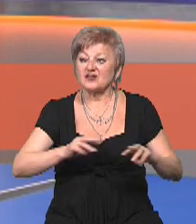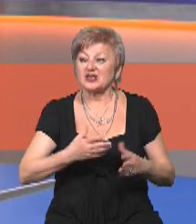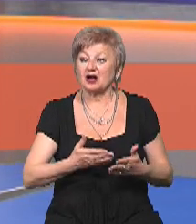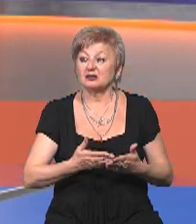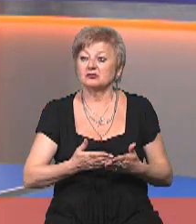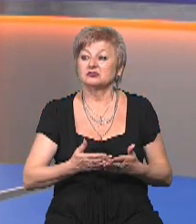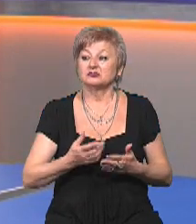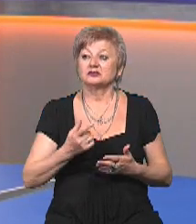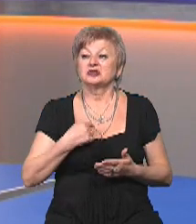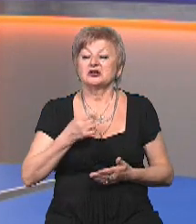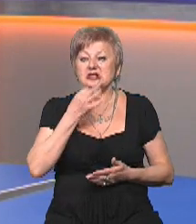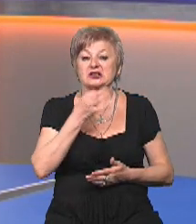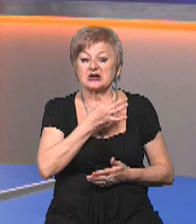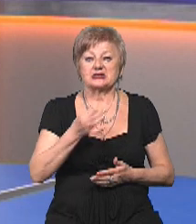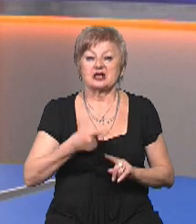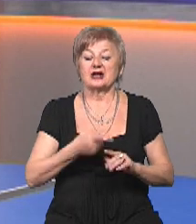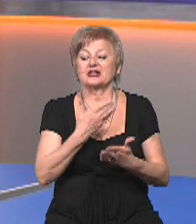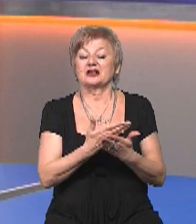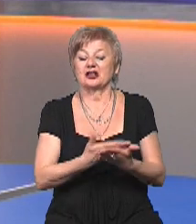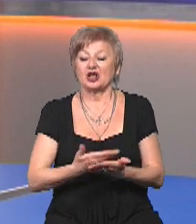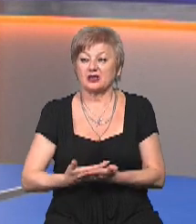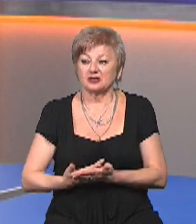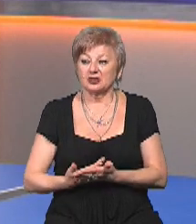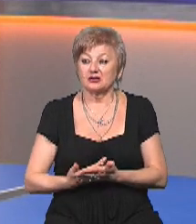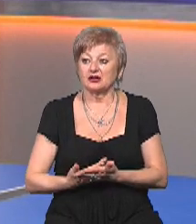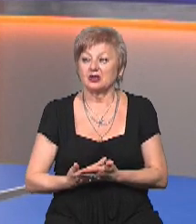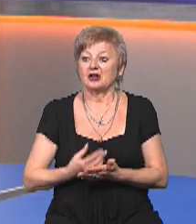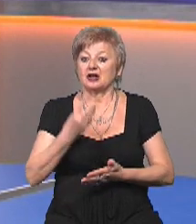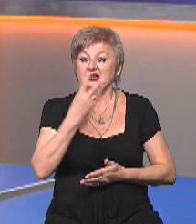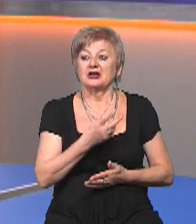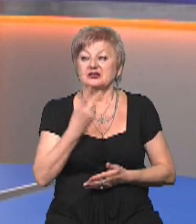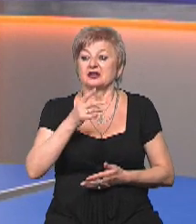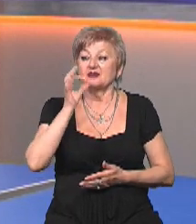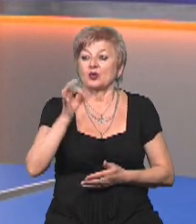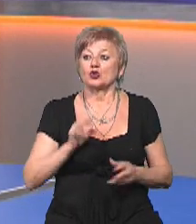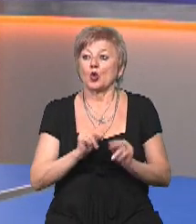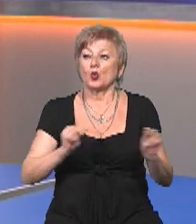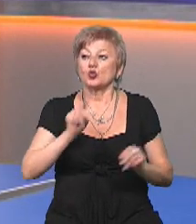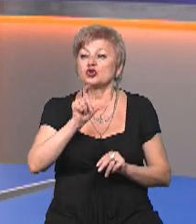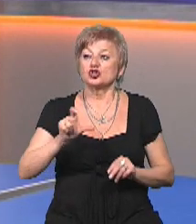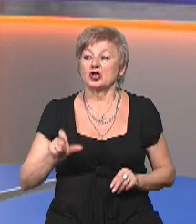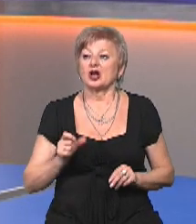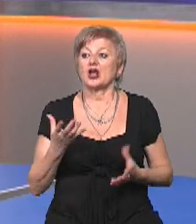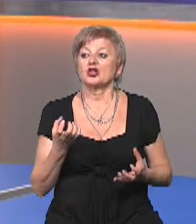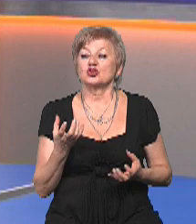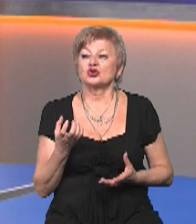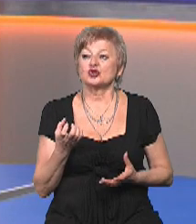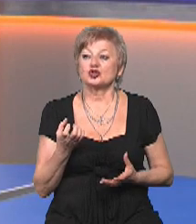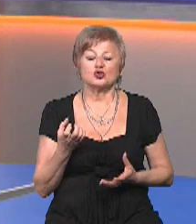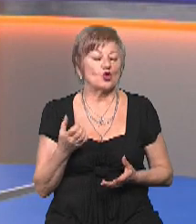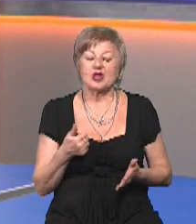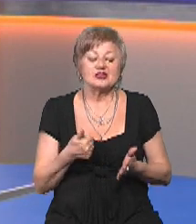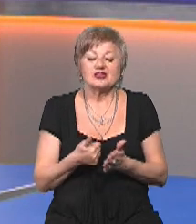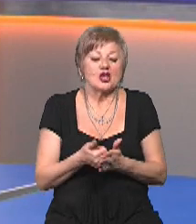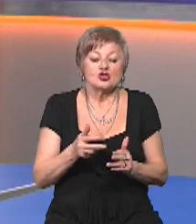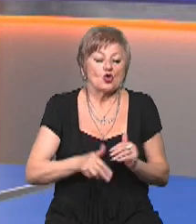Вони озвучували ці дані на колегії останні. От 32% вчителів, які ще не до